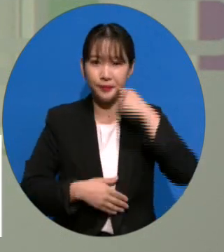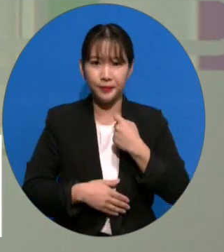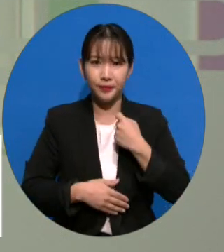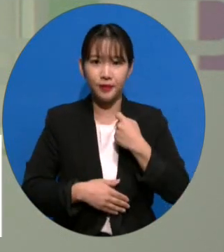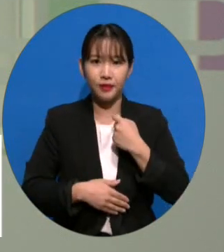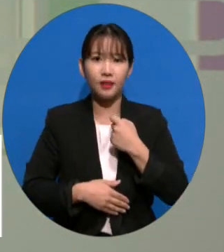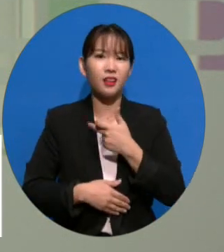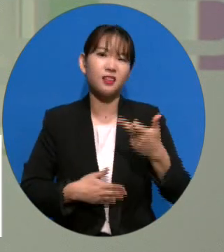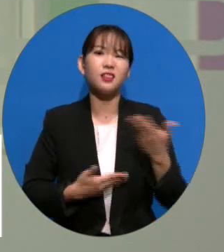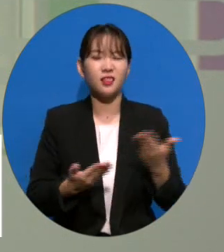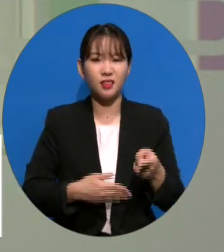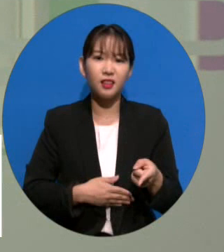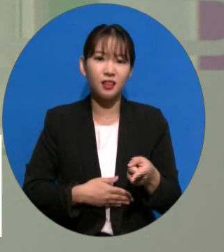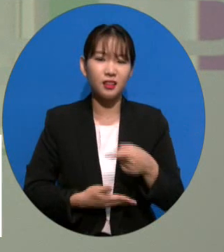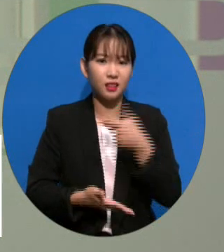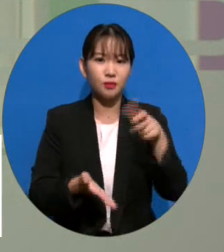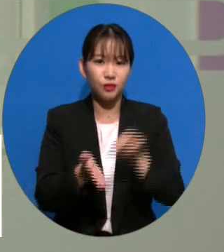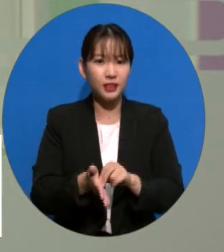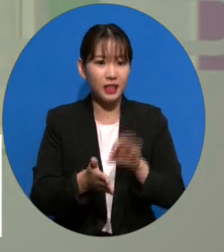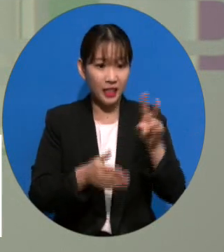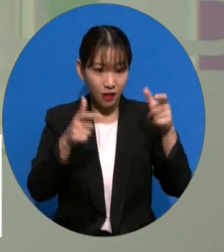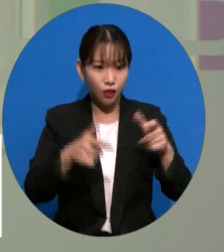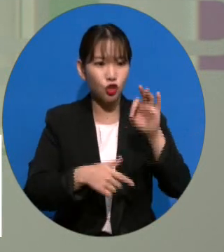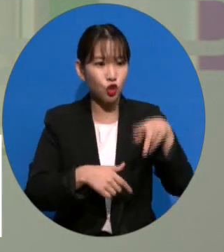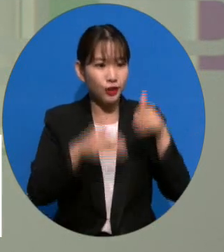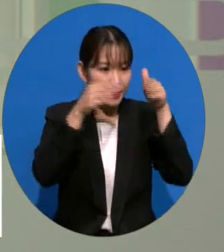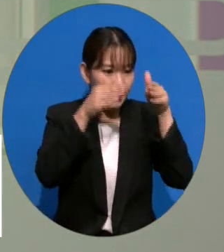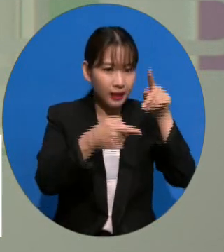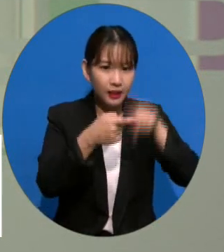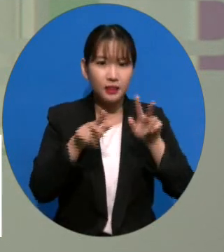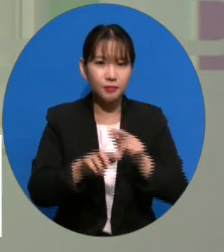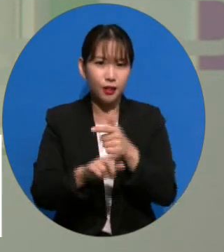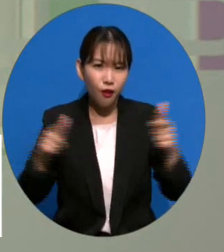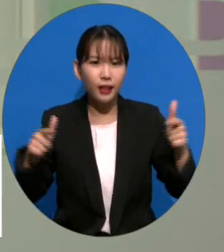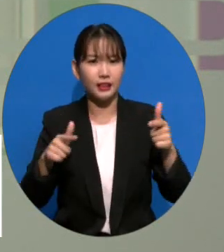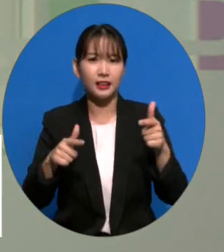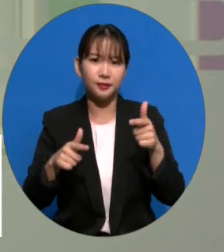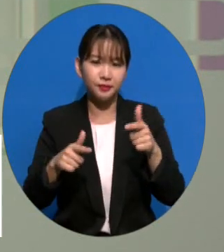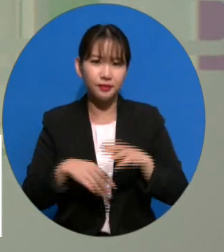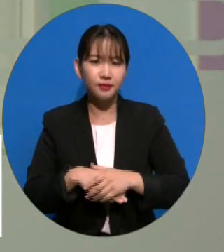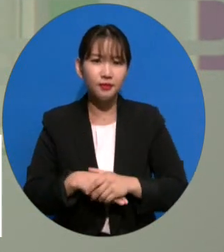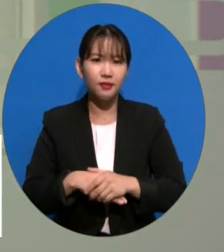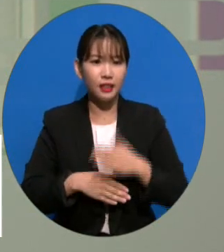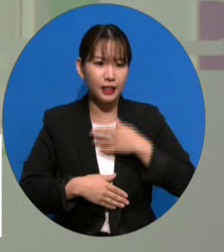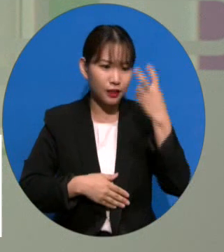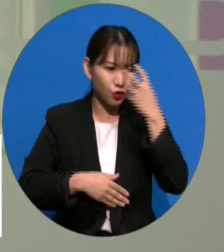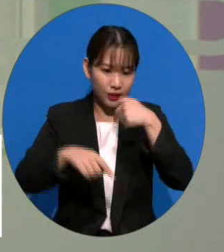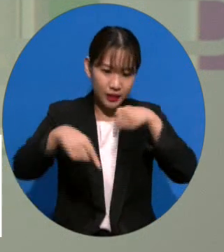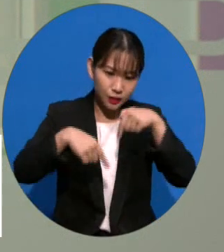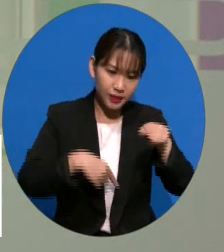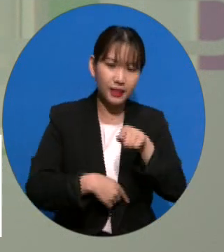뭐 큰일입니다. 야권이 윤석열만 쳐다보다가 이제는 여러 가지 장모 구속에서부터 네. 제가 수사 지휘한